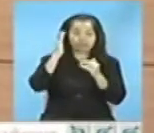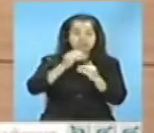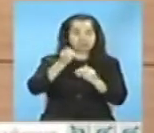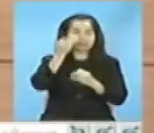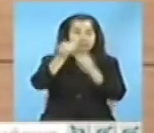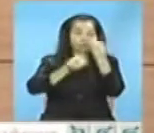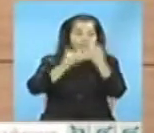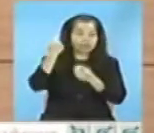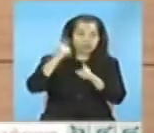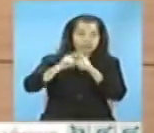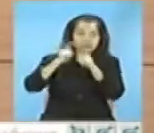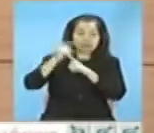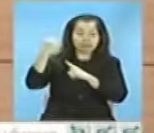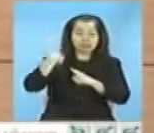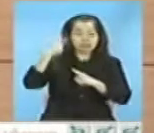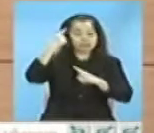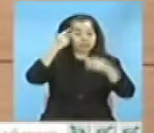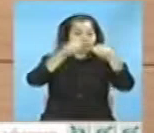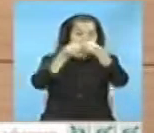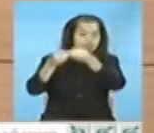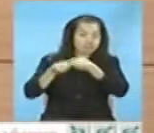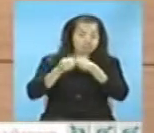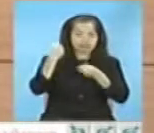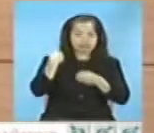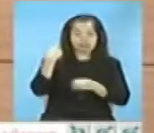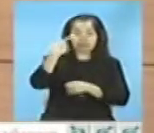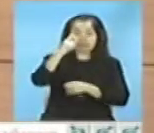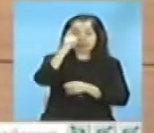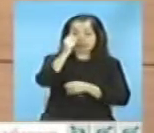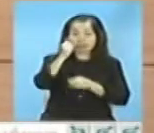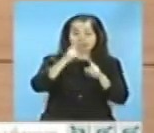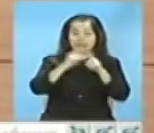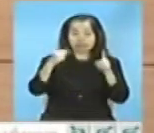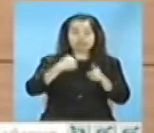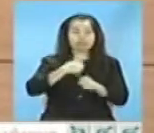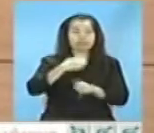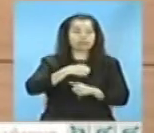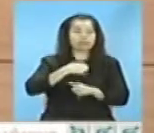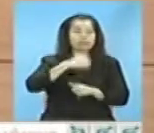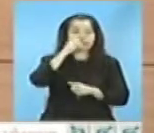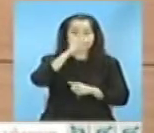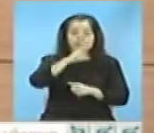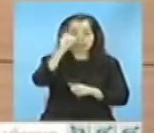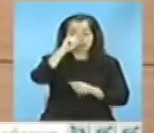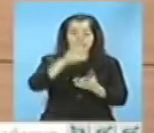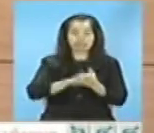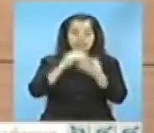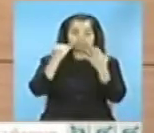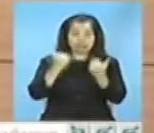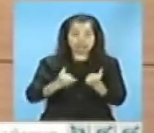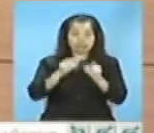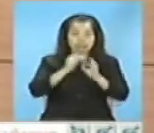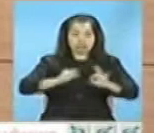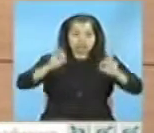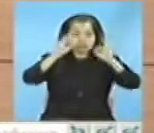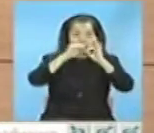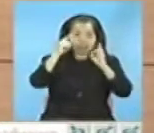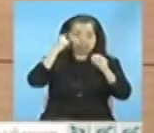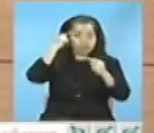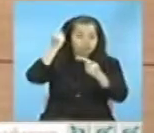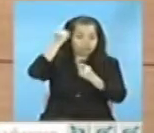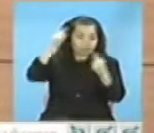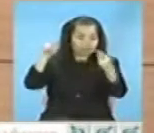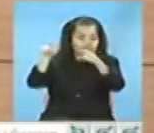ที่ดีและเป็นข้อคิดเห็นที่เป็นประโยชน์นะครับแต่ในส่วนที่ผมอยากจะกราบเรียนว่าสิ่งที่เราต้องทำความเข้าใจให้ตรงกัน